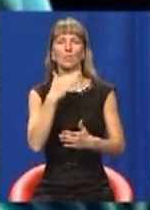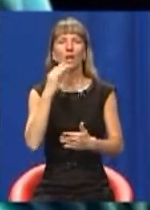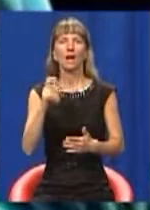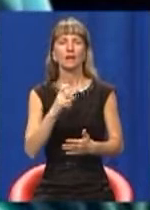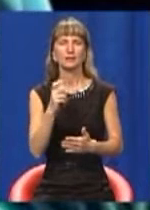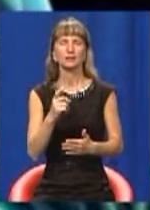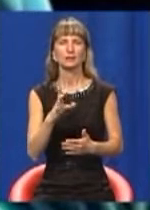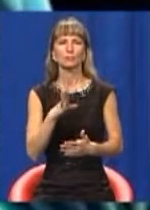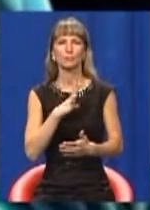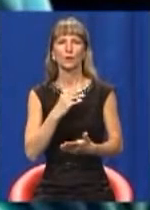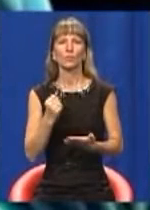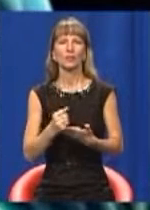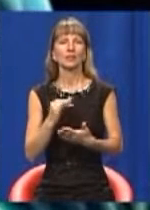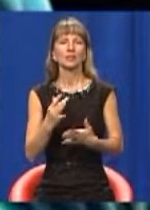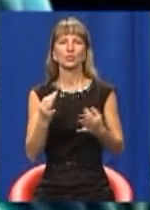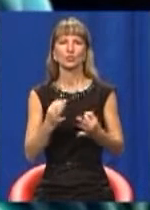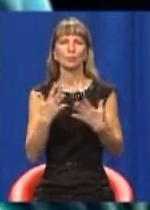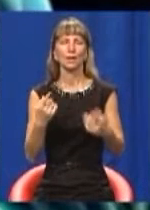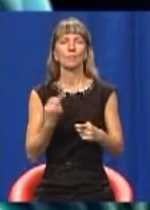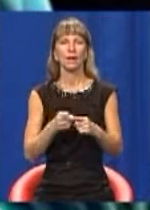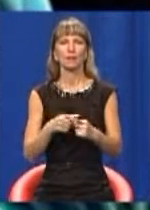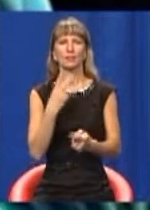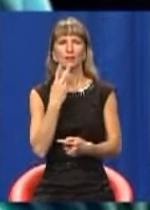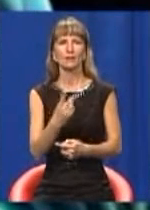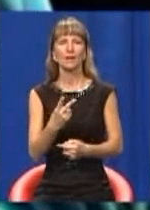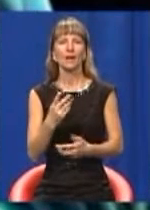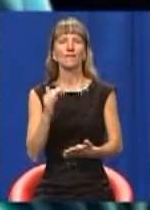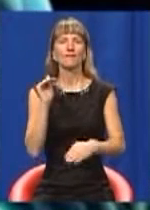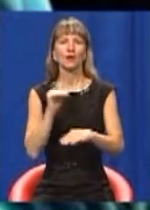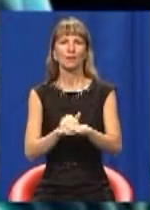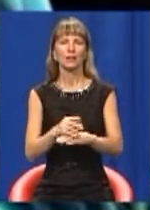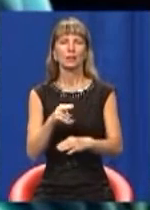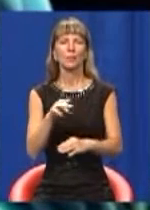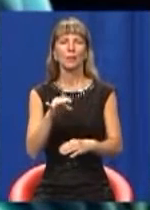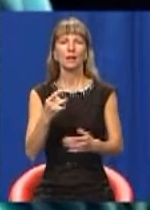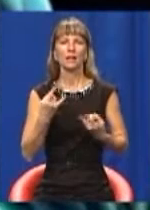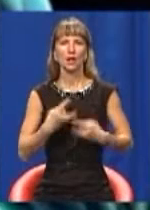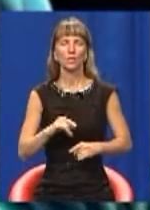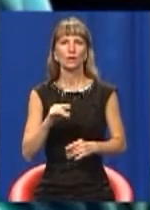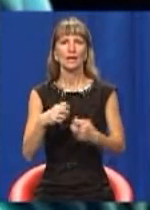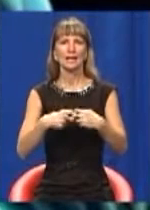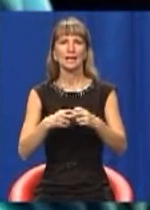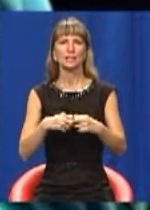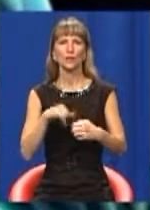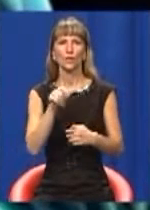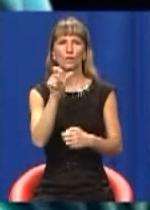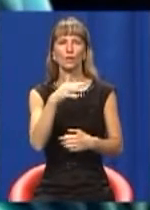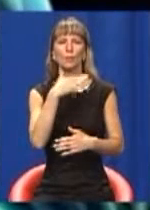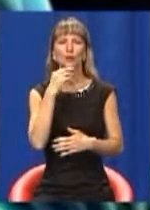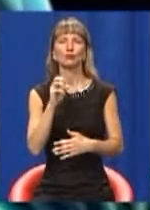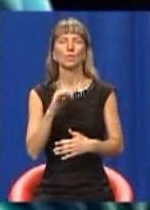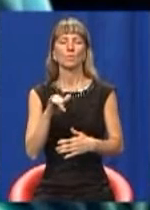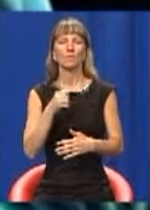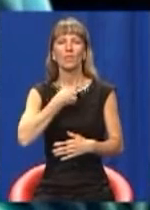разів підтверджені і нічого більше. Тож, поїхали! Виявляється, при народженні кісток у людини набагато більше, ніж у